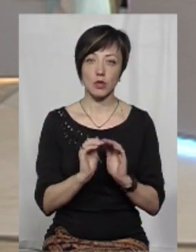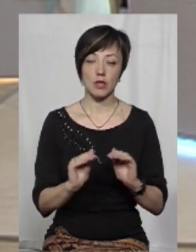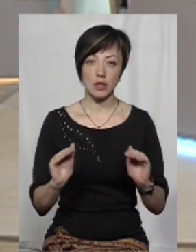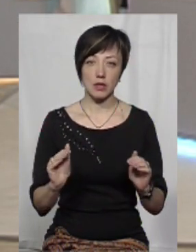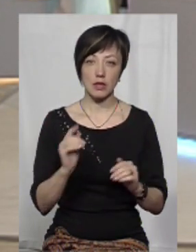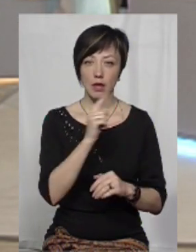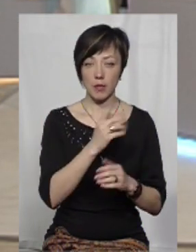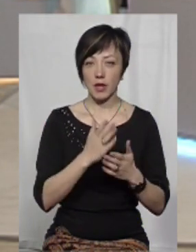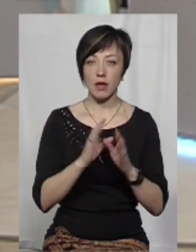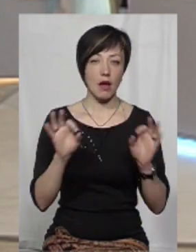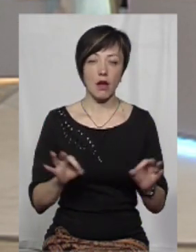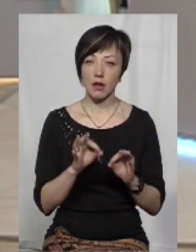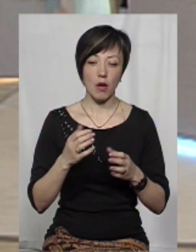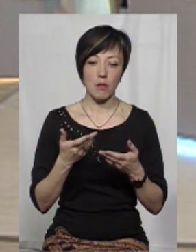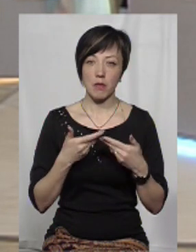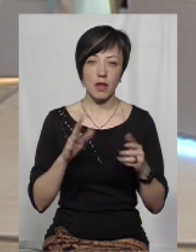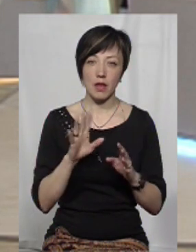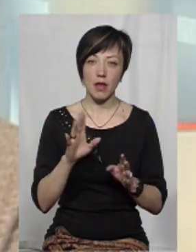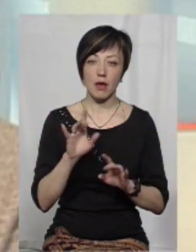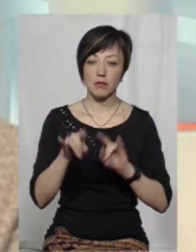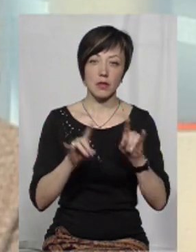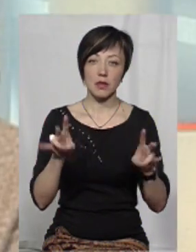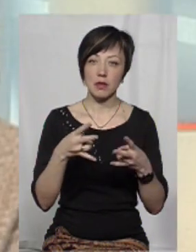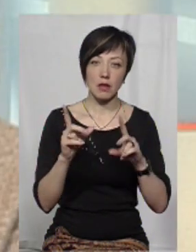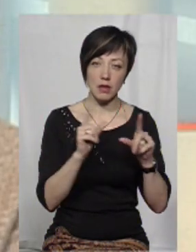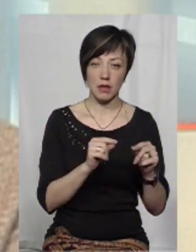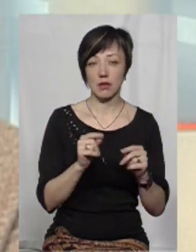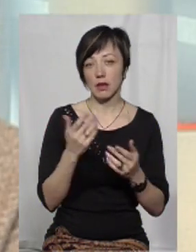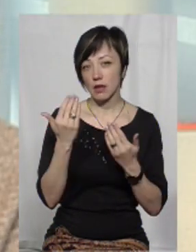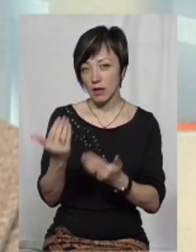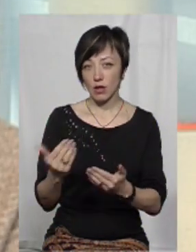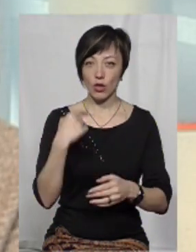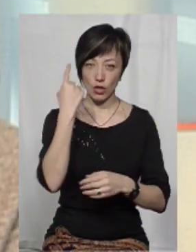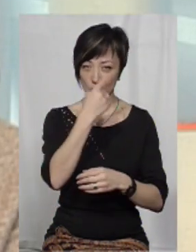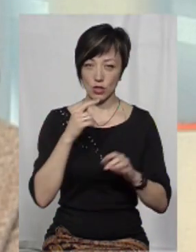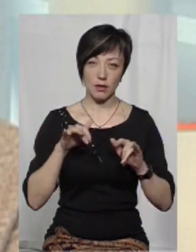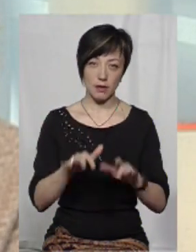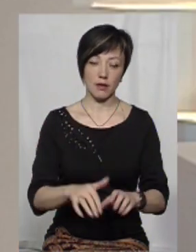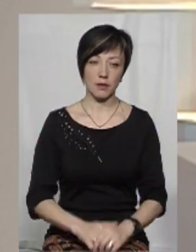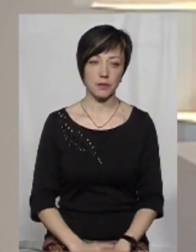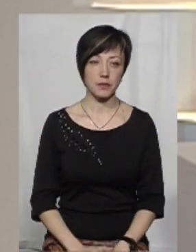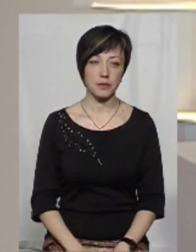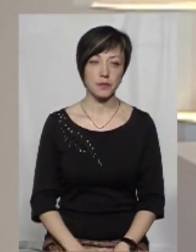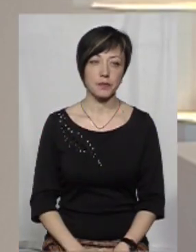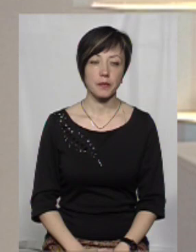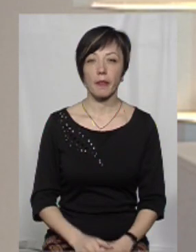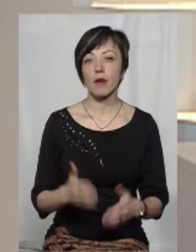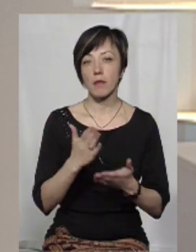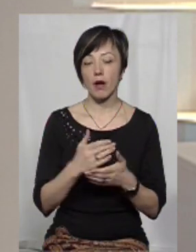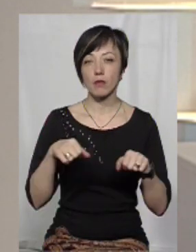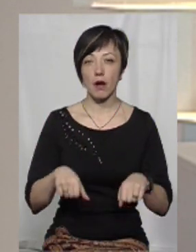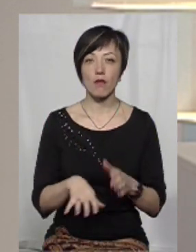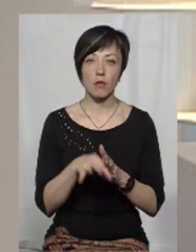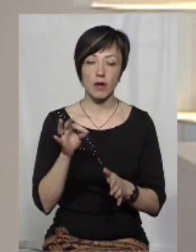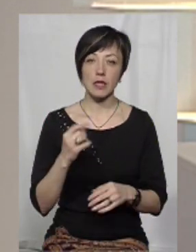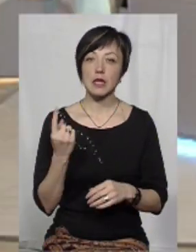и там есть. Так что никогда мы не отговариваем, вот больных это их личное дело. Не мають права обирати.